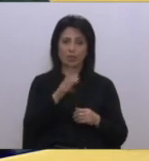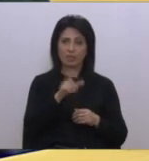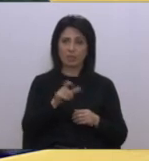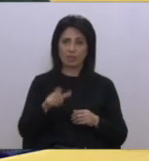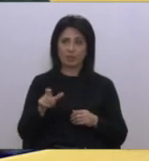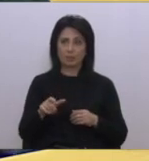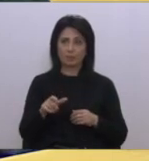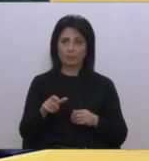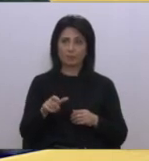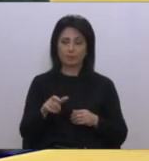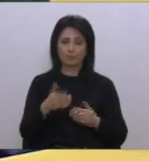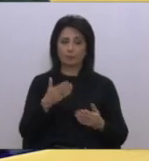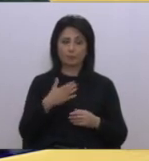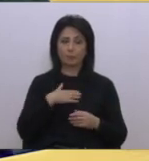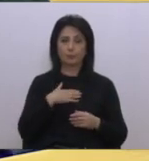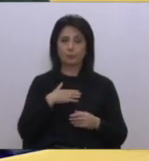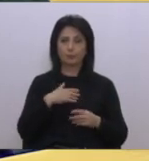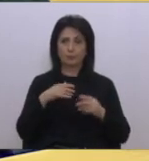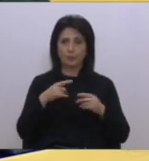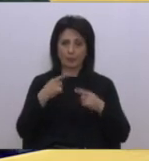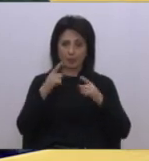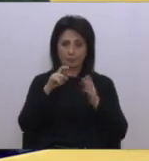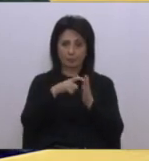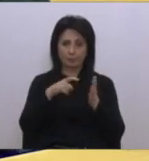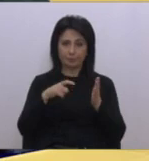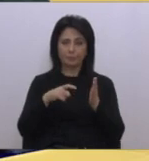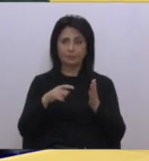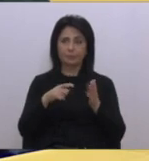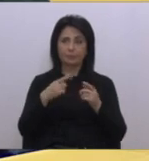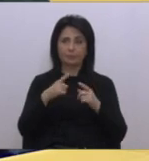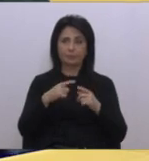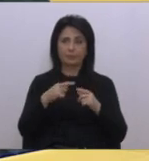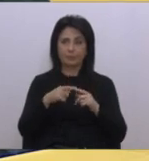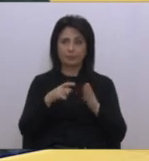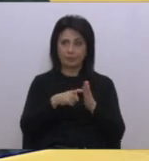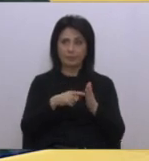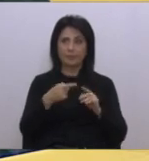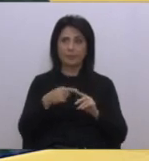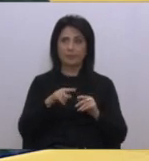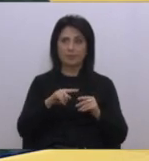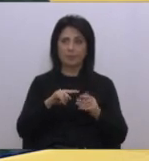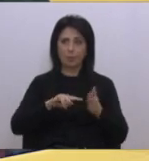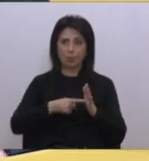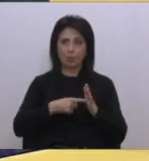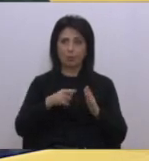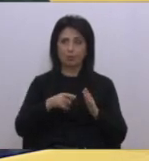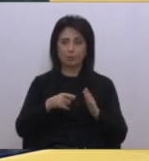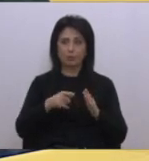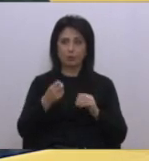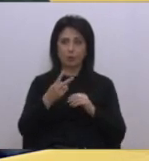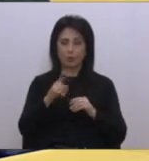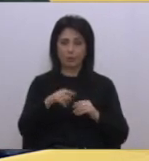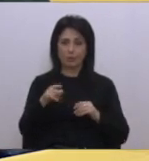ადამიანი. Თუ ჩვენ გადავამრავლებთ ამას 500 ლარიან ხელფასზე და გავამრავლებთ